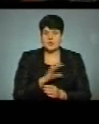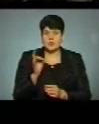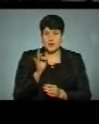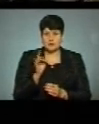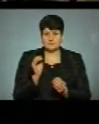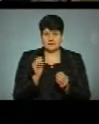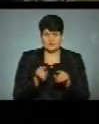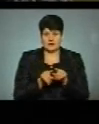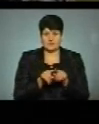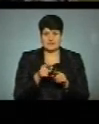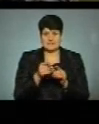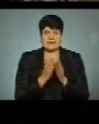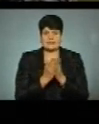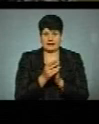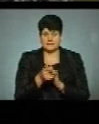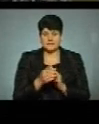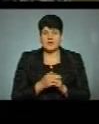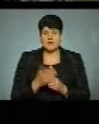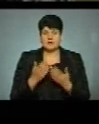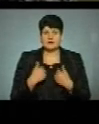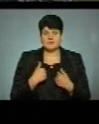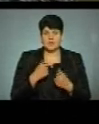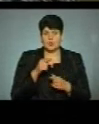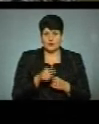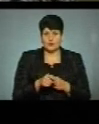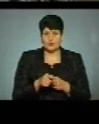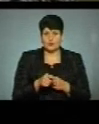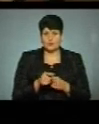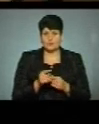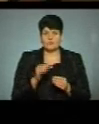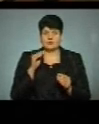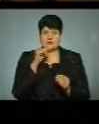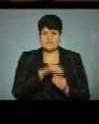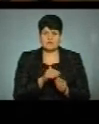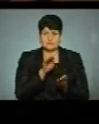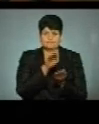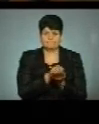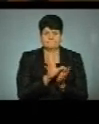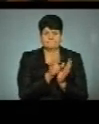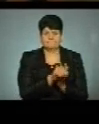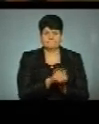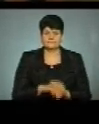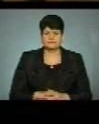розмірів, як оця книга. Але ми його кобзар положили йому з собою. Будемо грати.